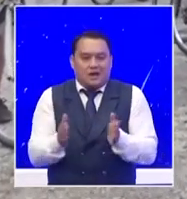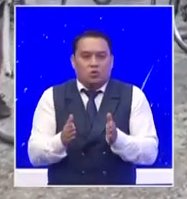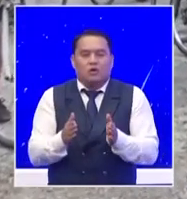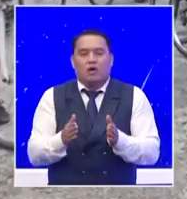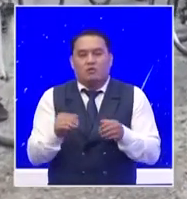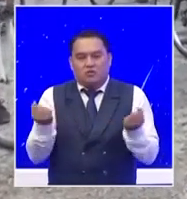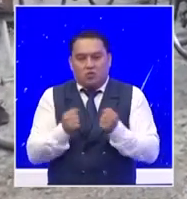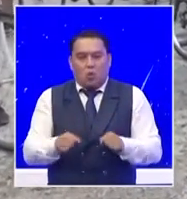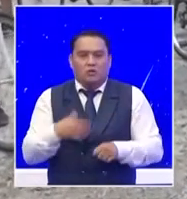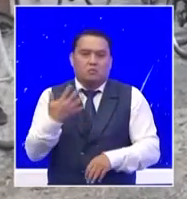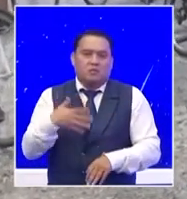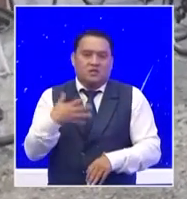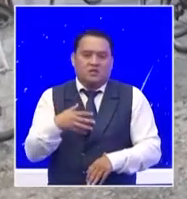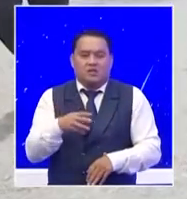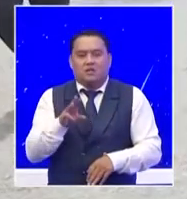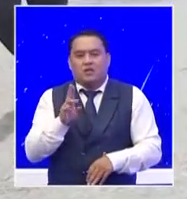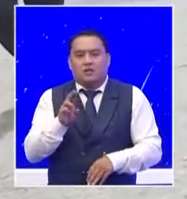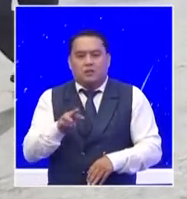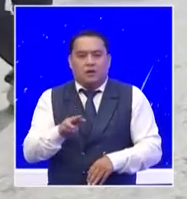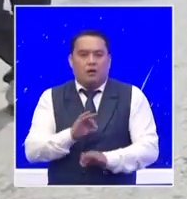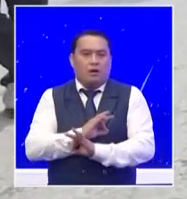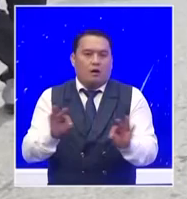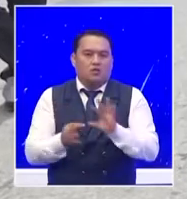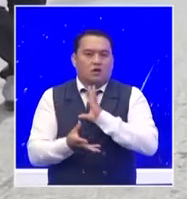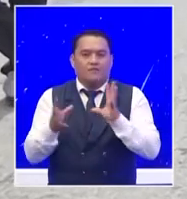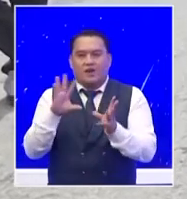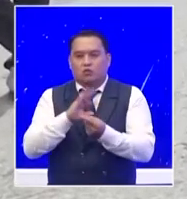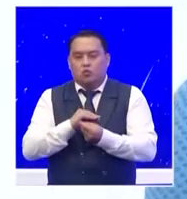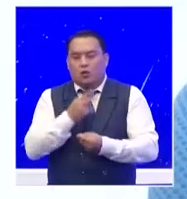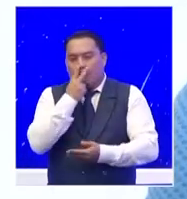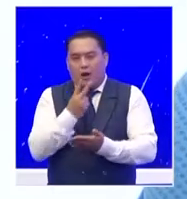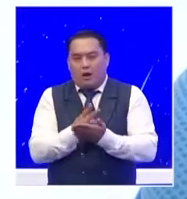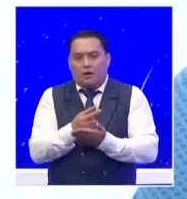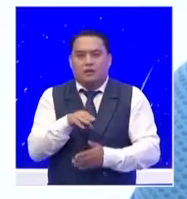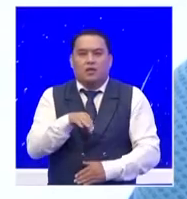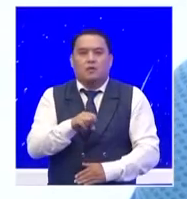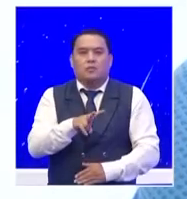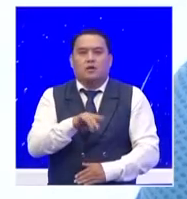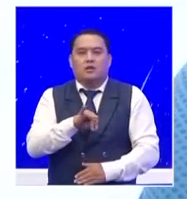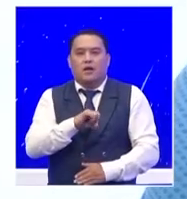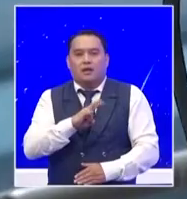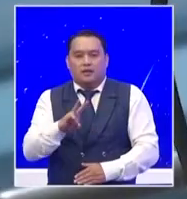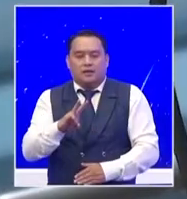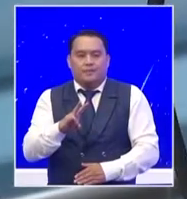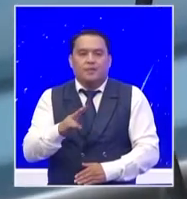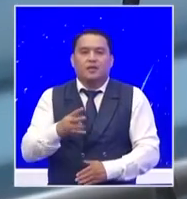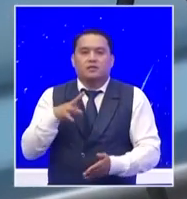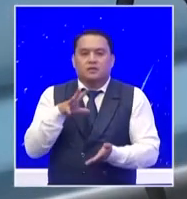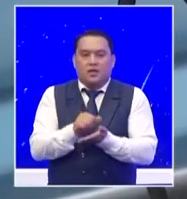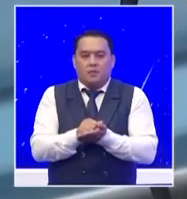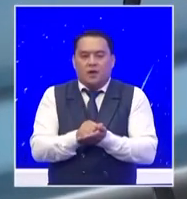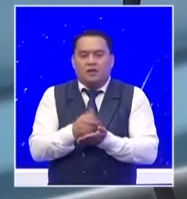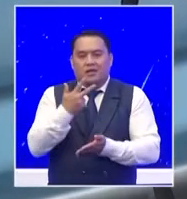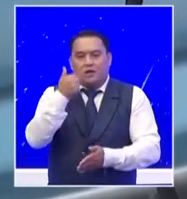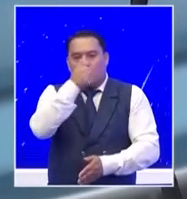она получается 50-60 километров. Отличные результаты на данном этапе показывает Тимерлан Тимирсеков. 17-летний спортсмен занимается велоспортом 3 года.